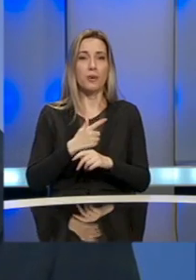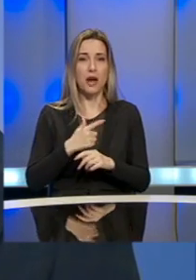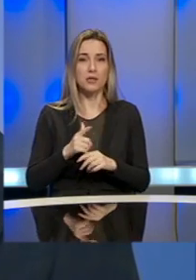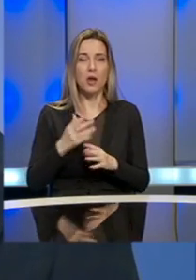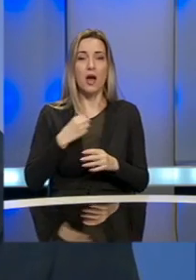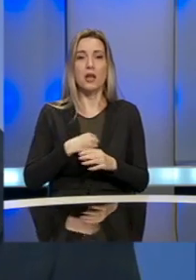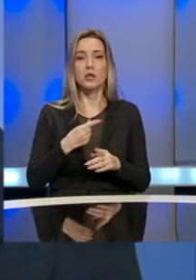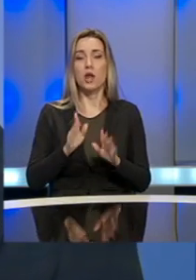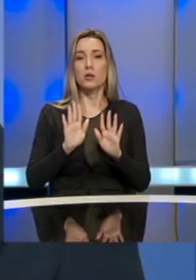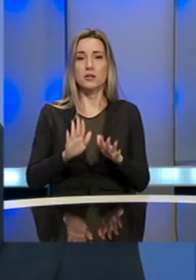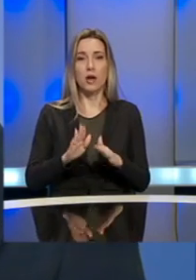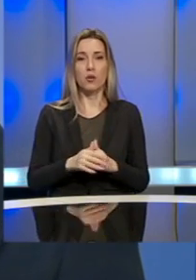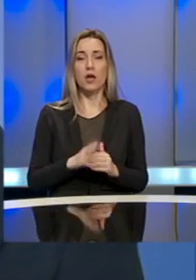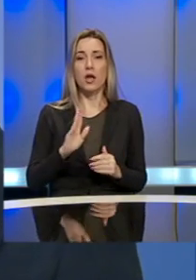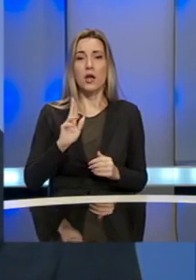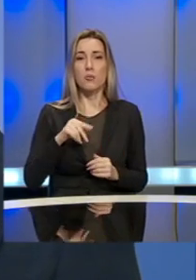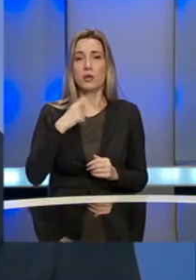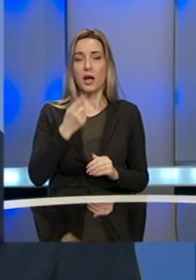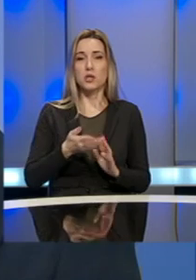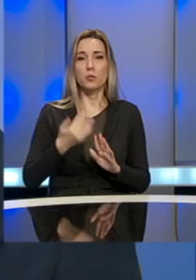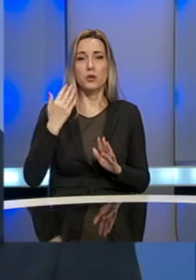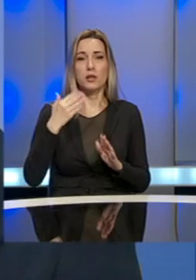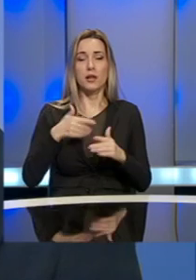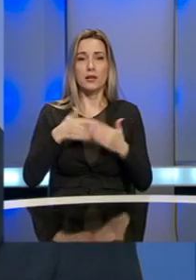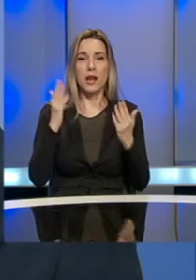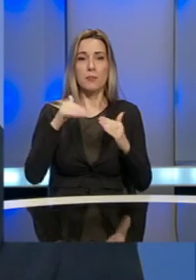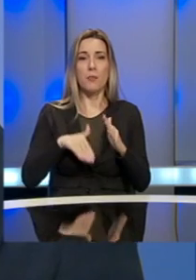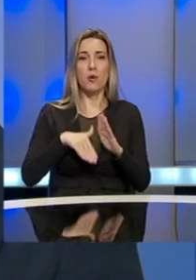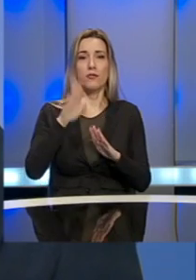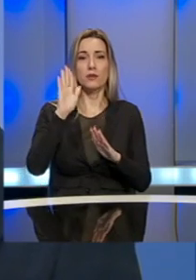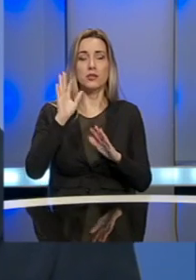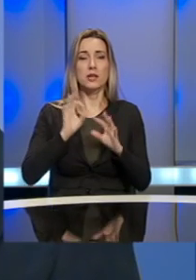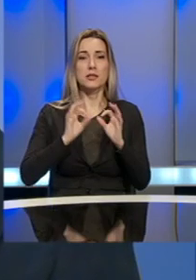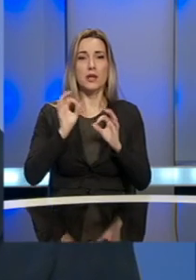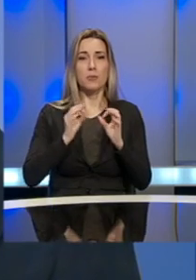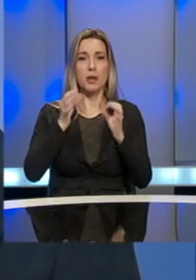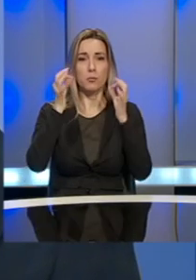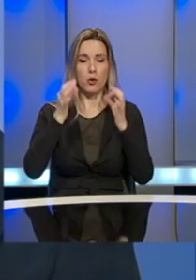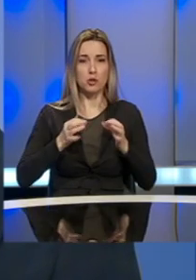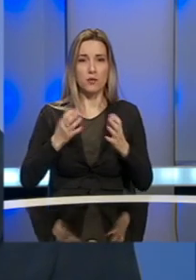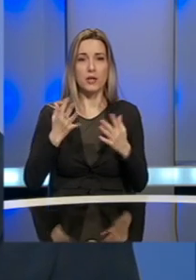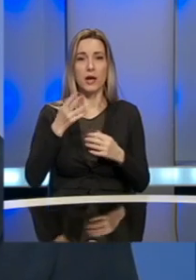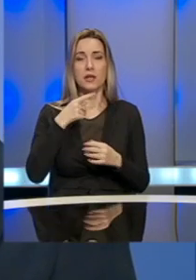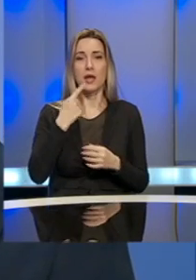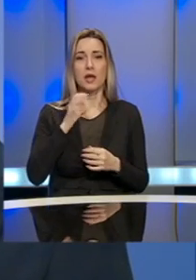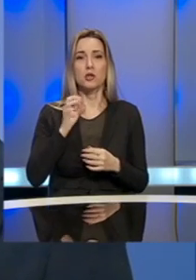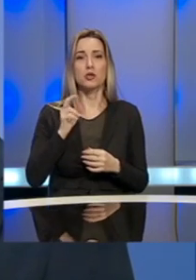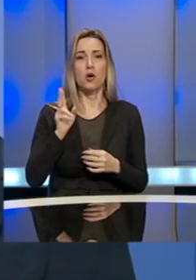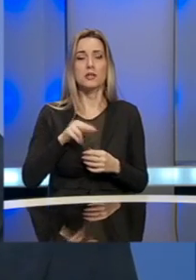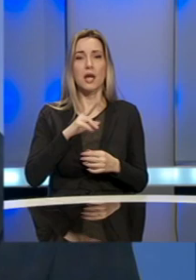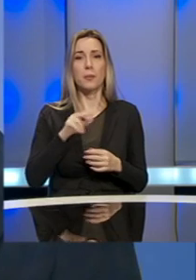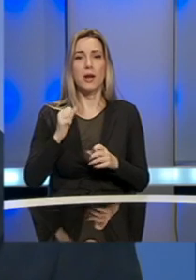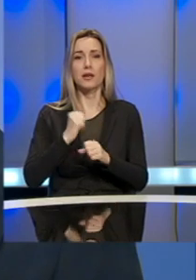ali tako je. I mogu kazati da u proteklim danima imamo vrlo visok stepen poštovanja, znači i kad je riječ o zabrani obavljanja